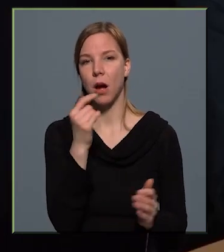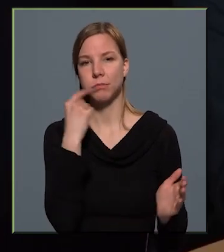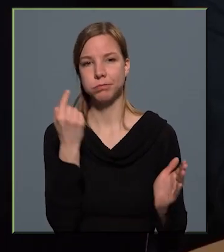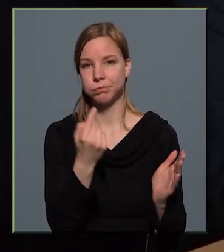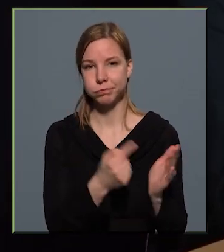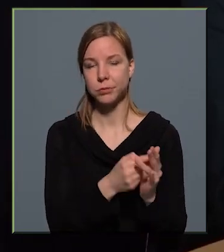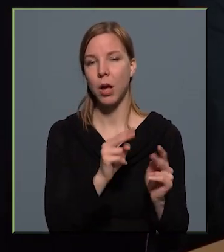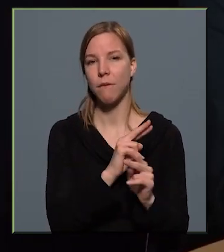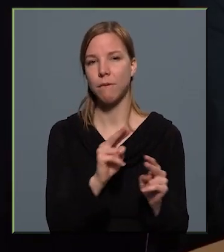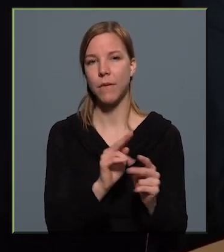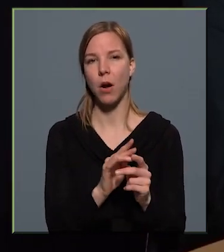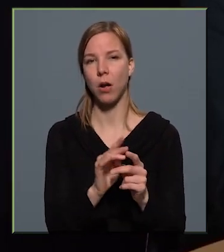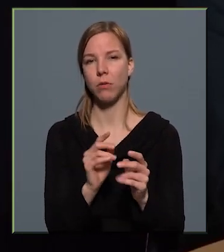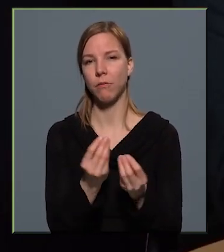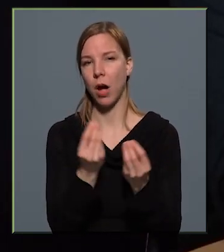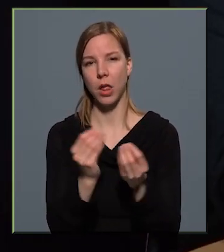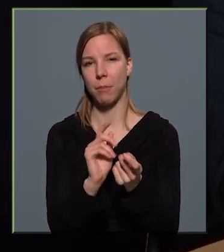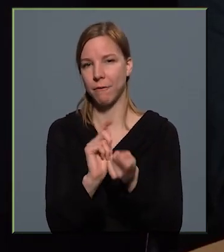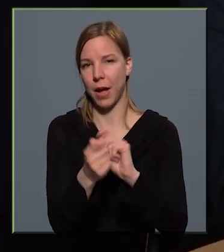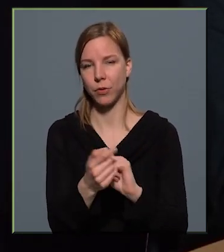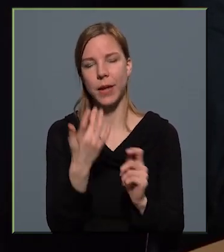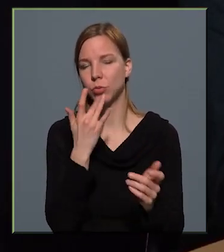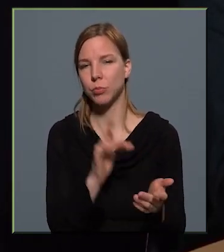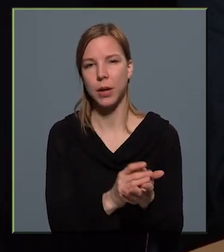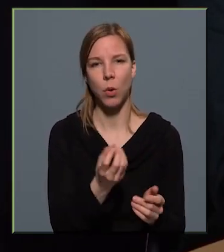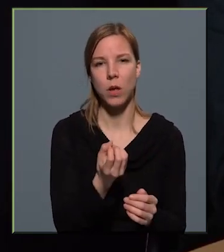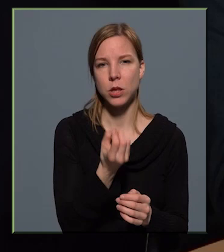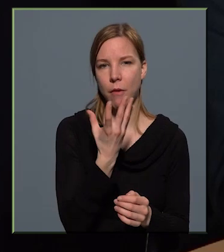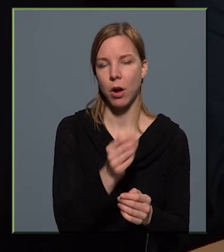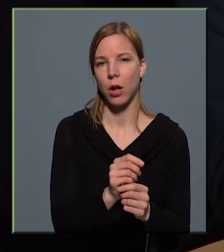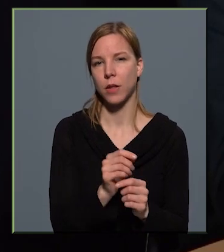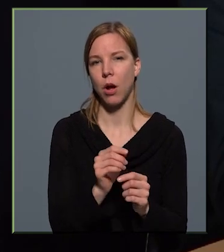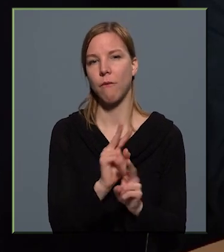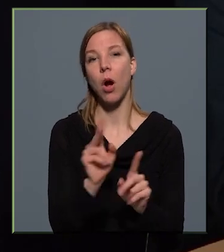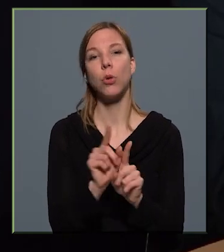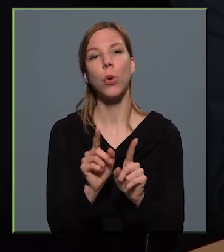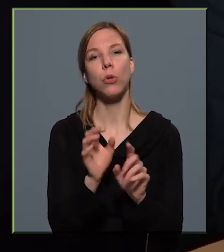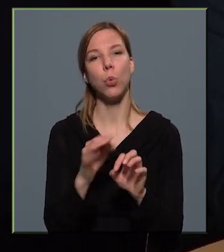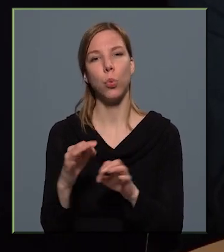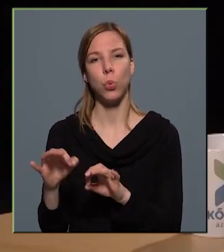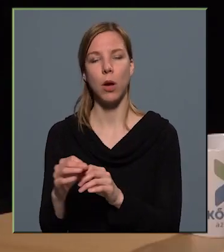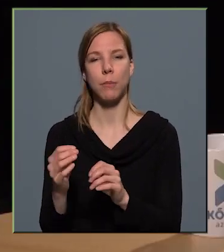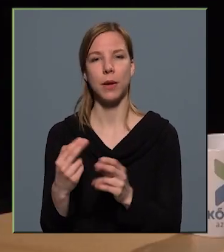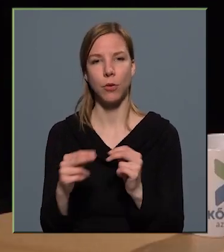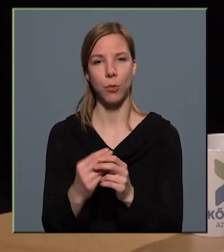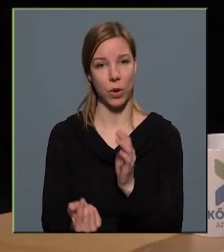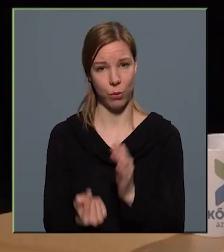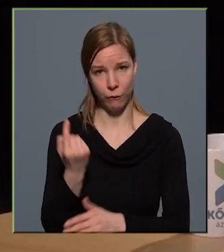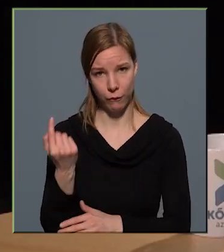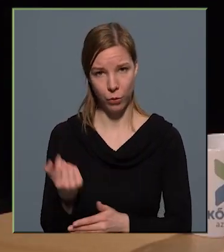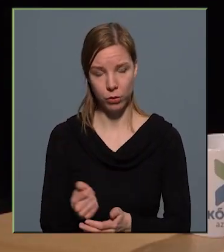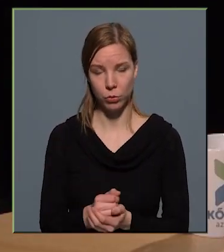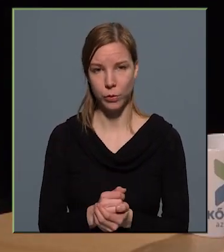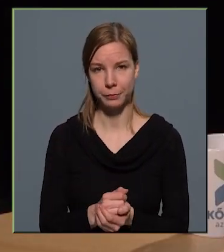ehhez kapcsolódó változás? Tehát tavasszal mondjuk vannak olyan ügyek, amelyek gyakrabban fordulnak elő?